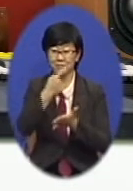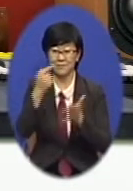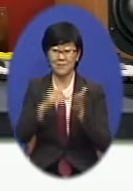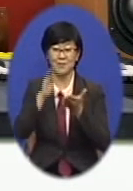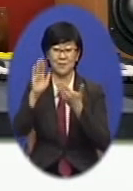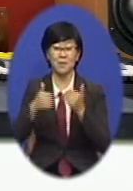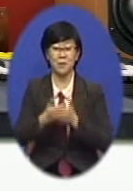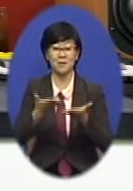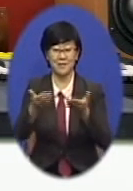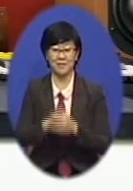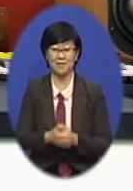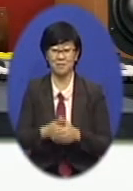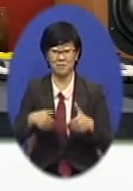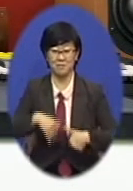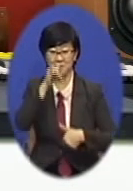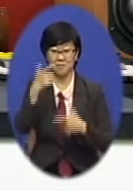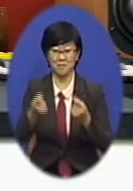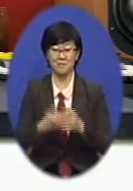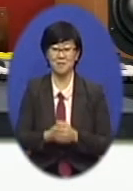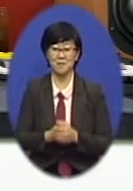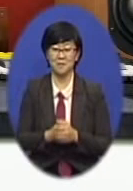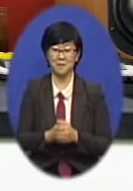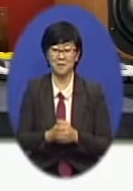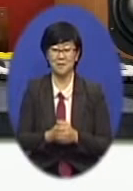제품이라고 알려드려야 되겠어요. 네?